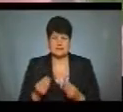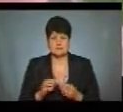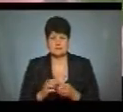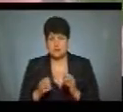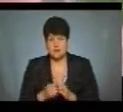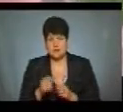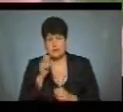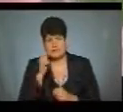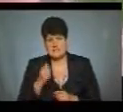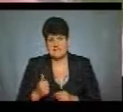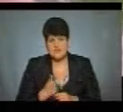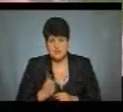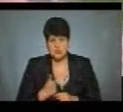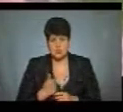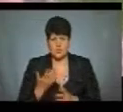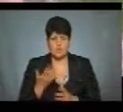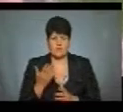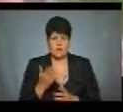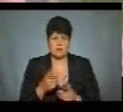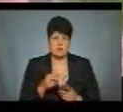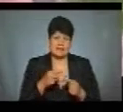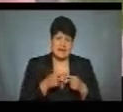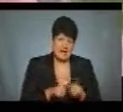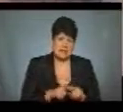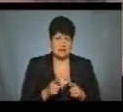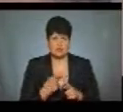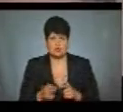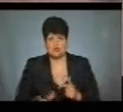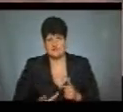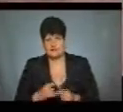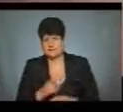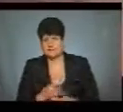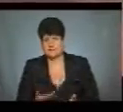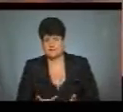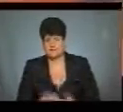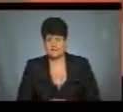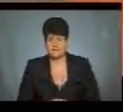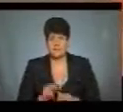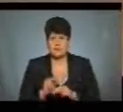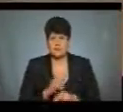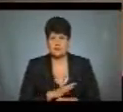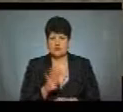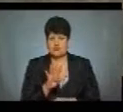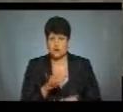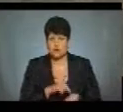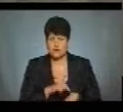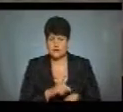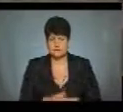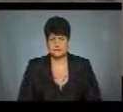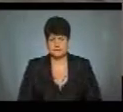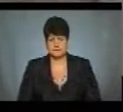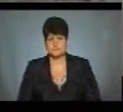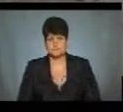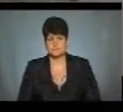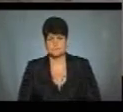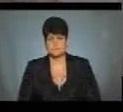позиції українських військових або підрозділах, або броньованій техніці чи живій силі. Вишкіл тривав 4 години. Богдан Боденчук, Юрій